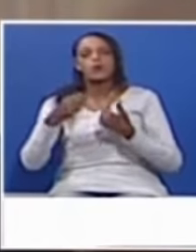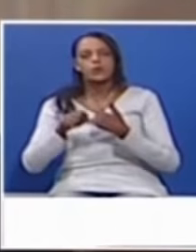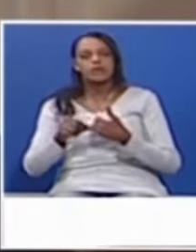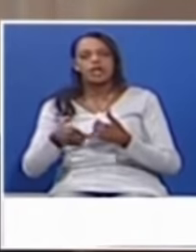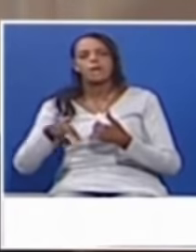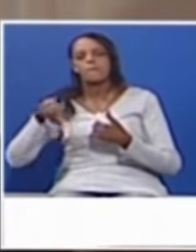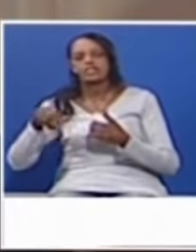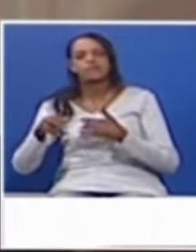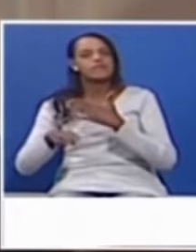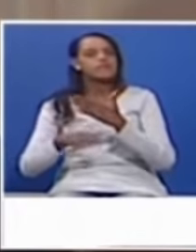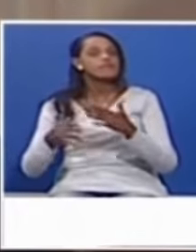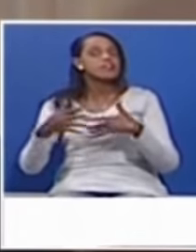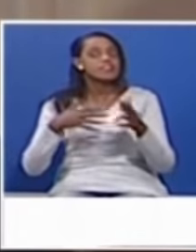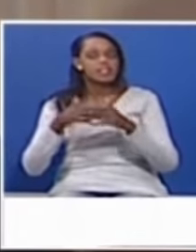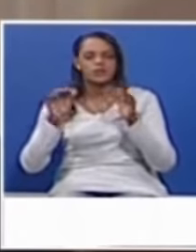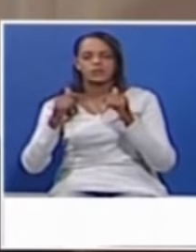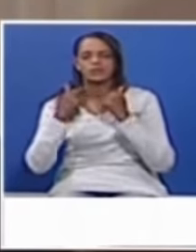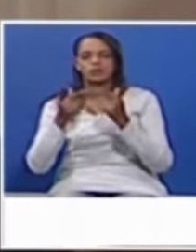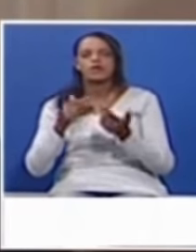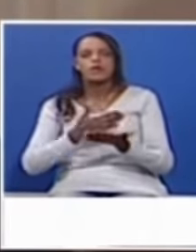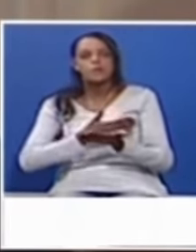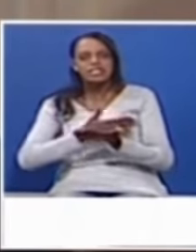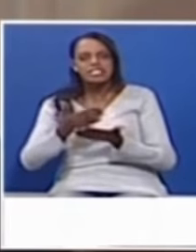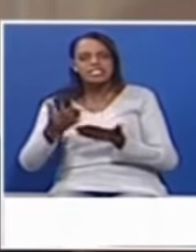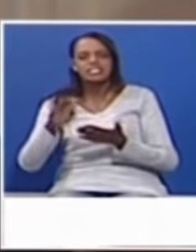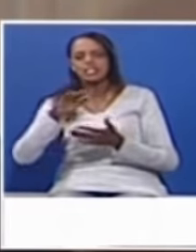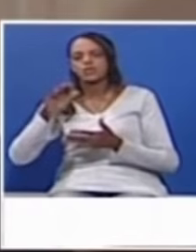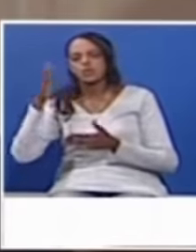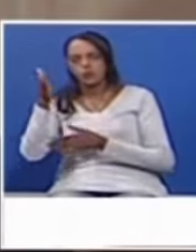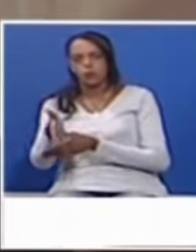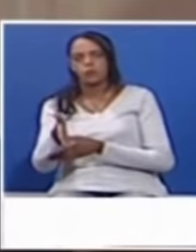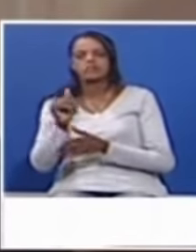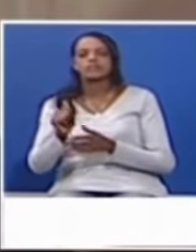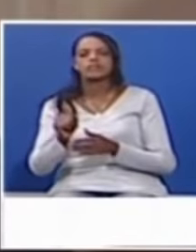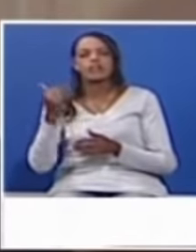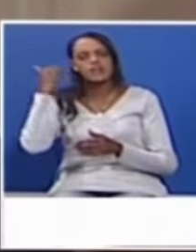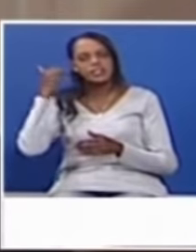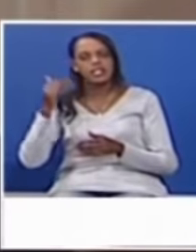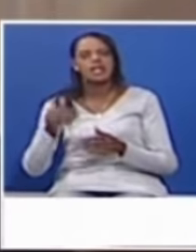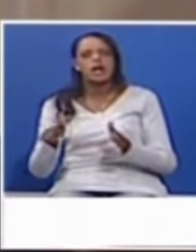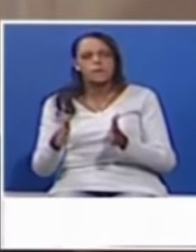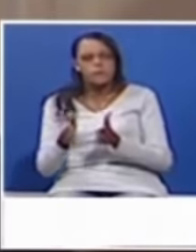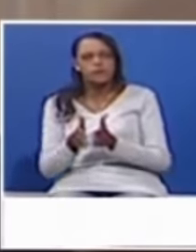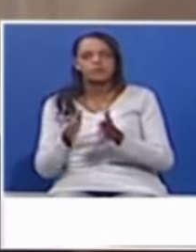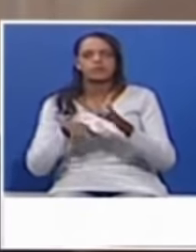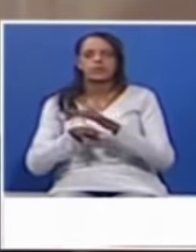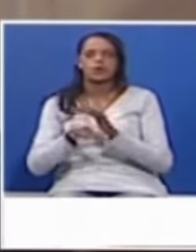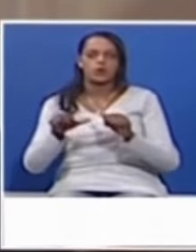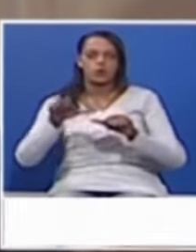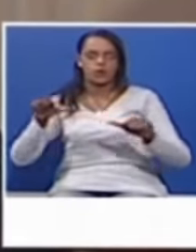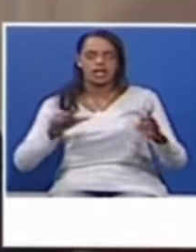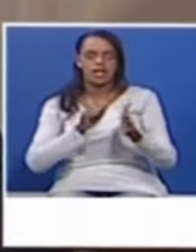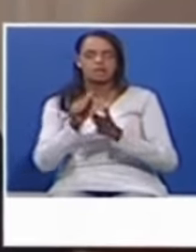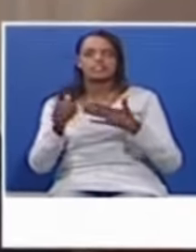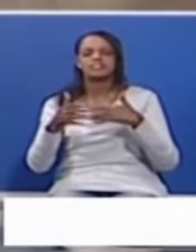فترة ينيرو زبالي بريزيدنت إيسياس ما أتسلتا نايت الدوبة السابيبكا ني إيرترا نمخورنا عن أم من كراورو نمئتاون نويح عامتا